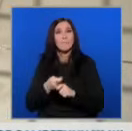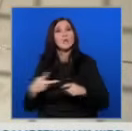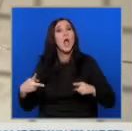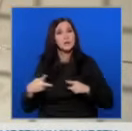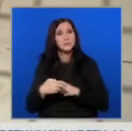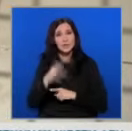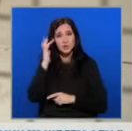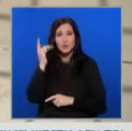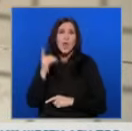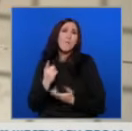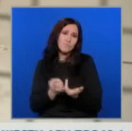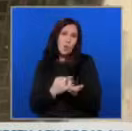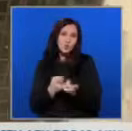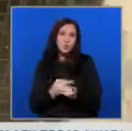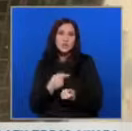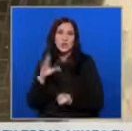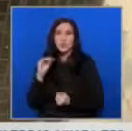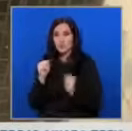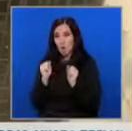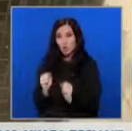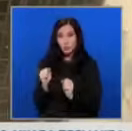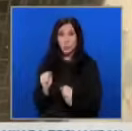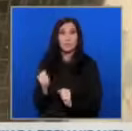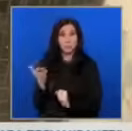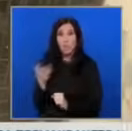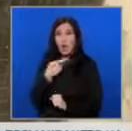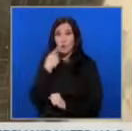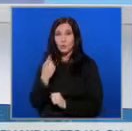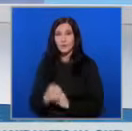но нерядко кучетата остават в нея с години.